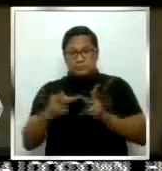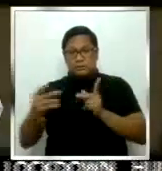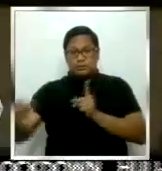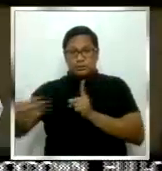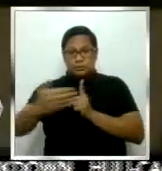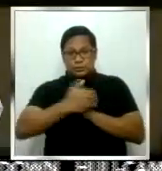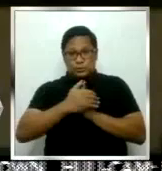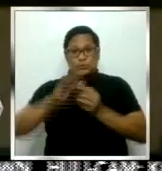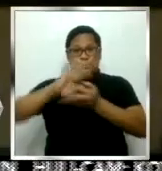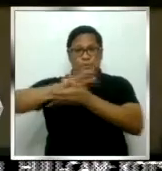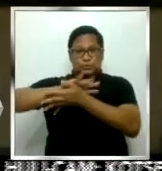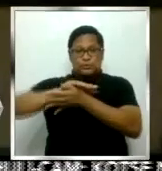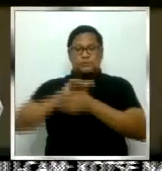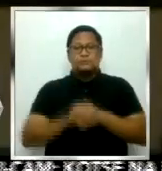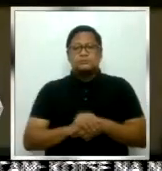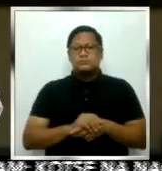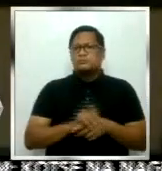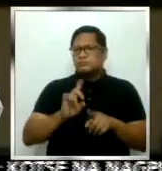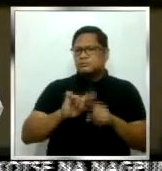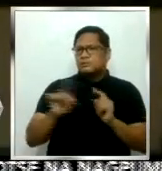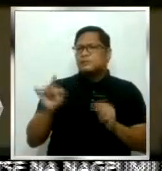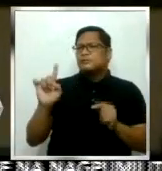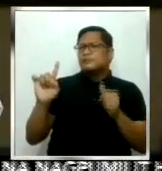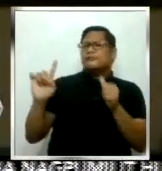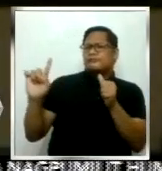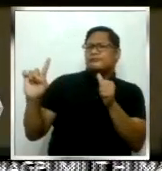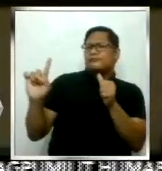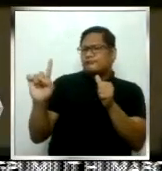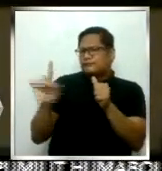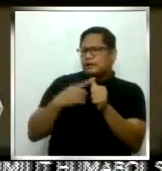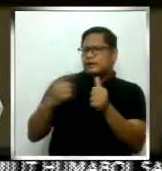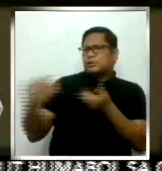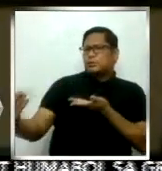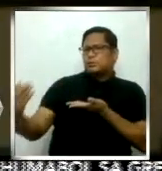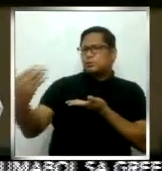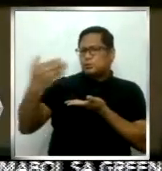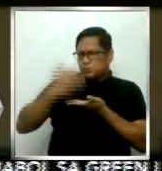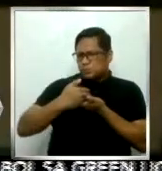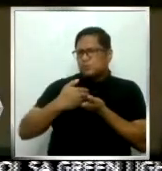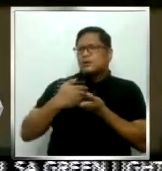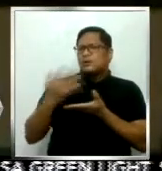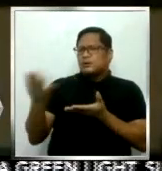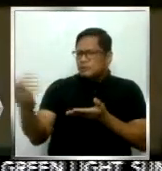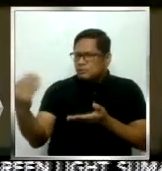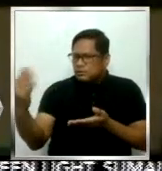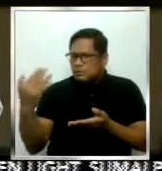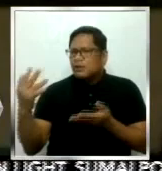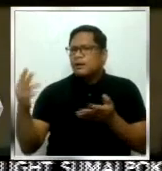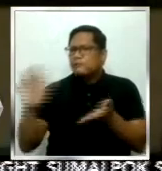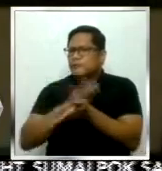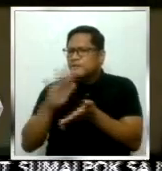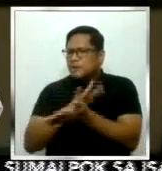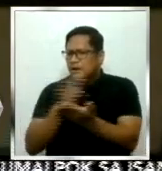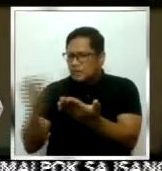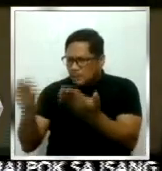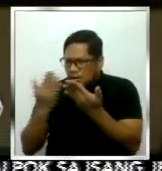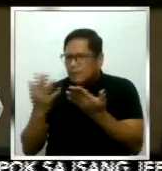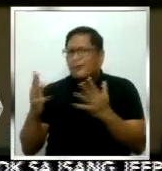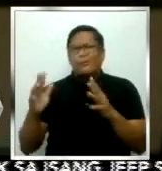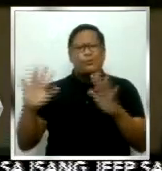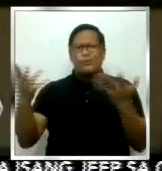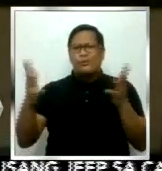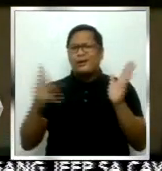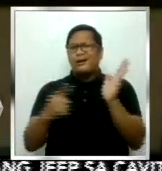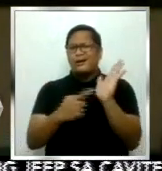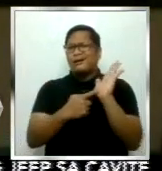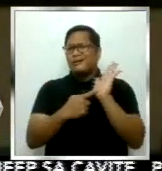namin sila ng papel mula nung una-una pa silang nagbahaharas dito sa amin. Wala naman po silang naipakikita sa amin. Wala